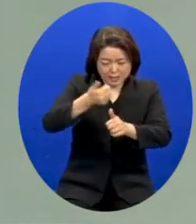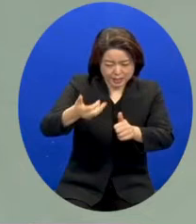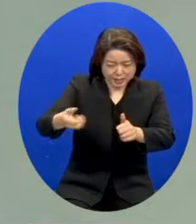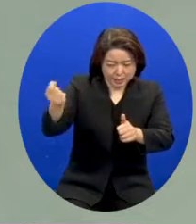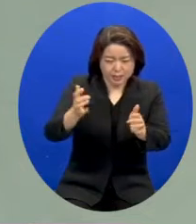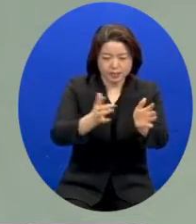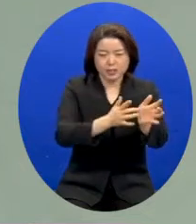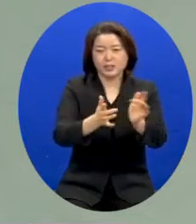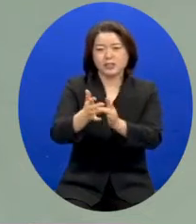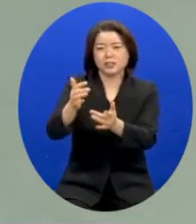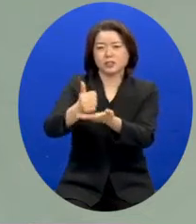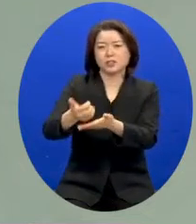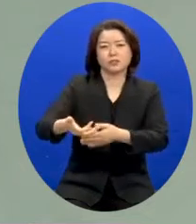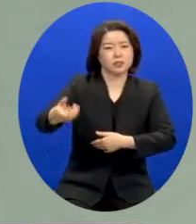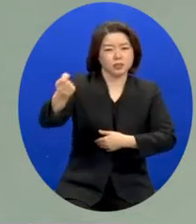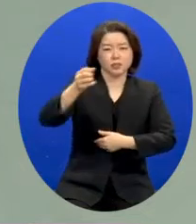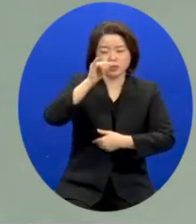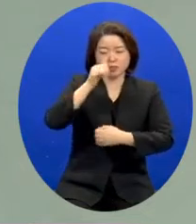그분에게 있으니까.